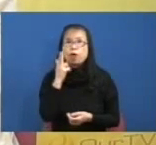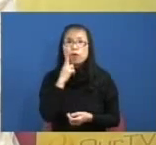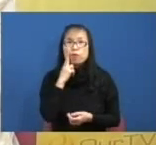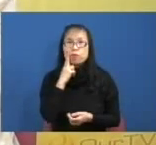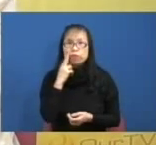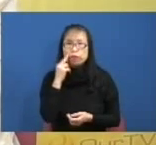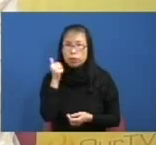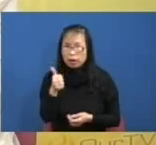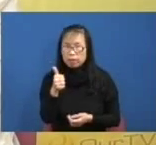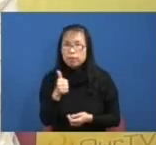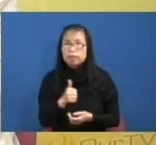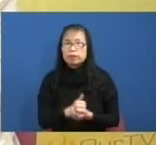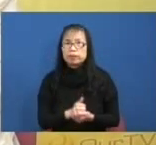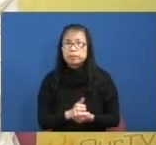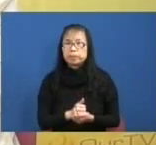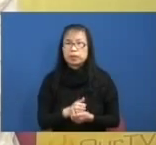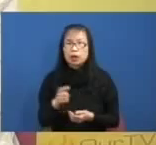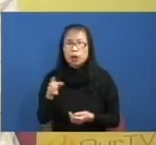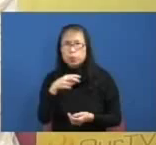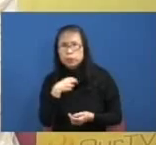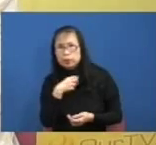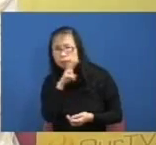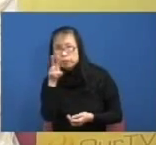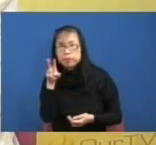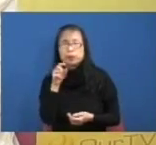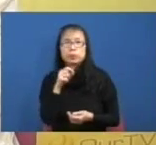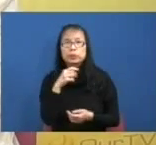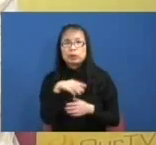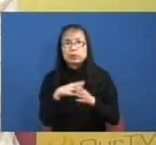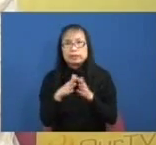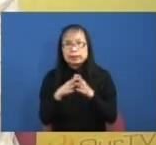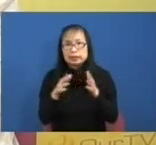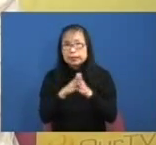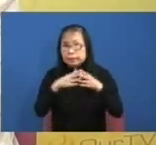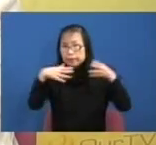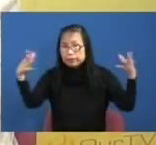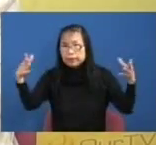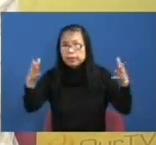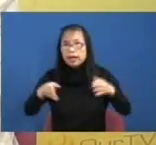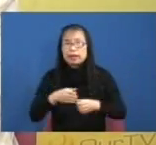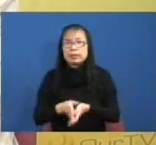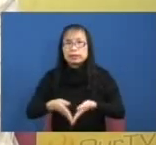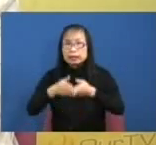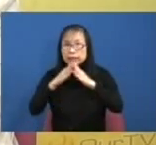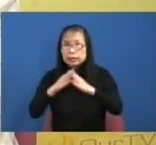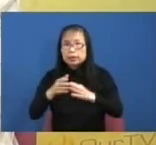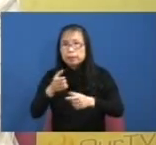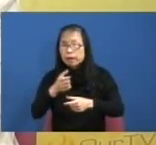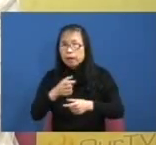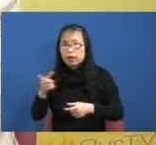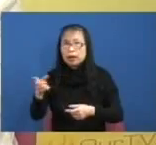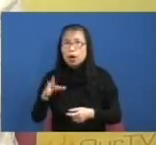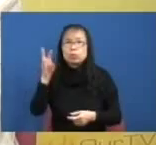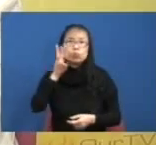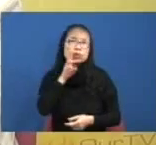問題咧，就你會睇到咧，你就算呢啲大企業啦，早前我即係見到麥當勞啊，都試過咧，譬如